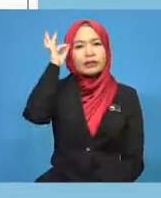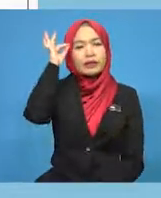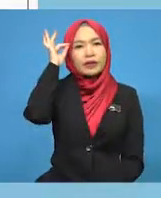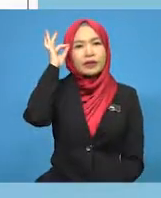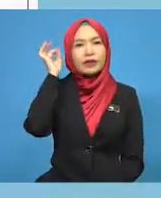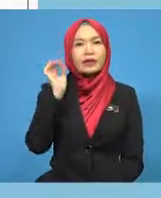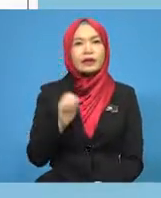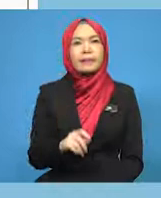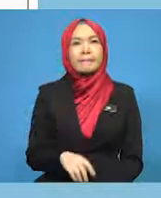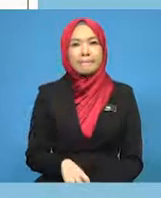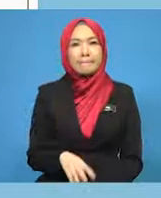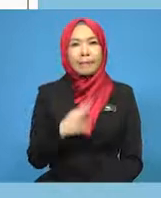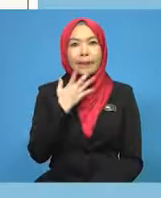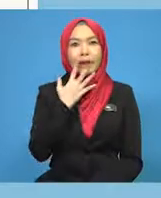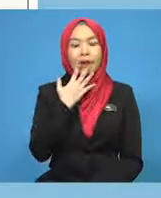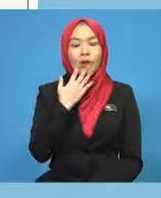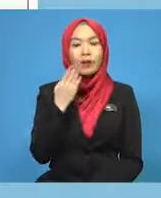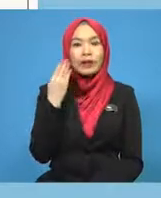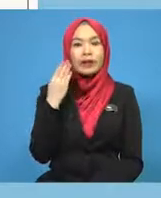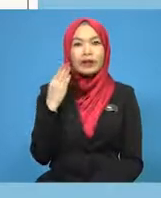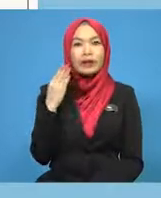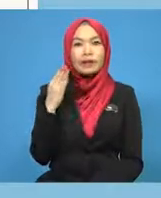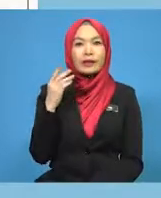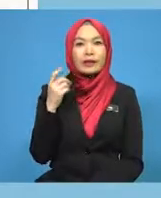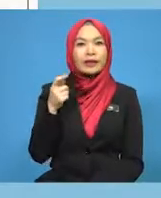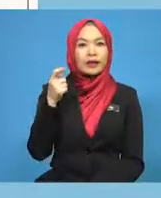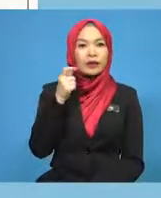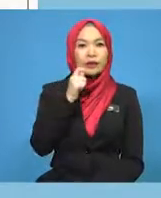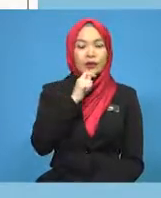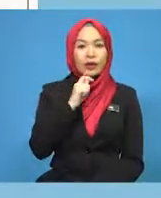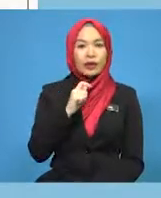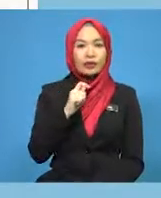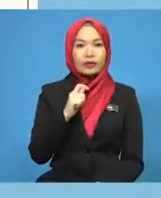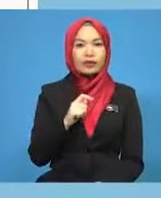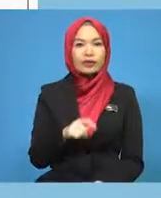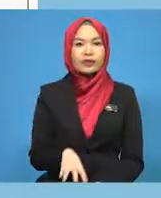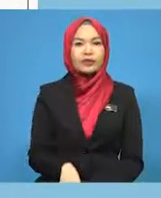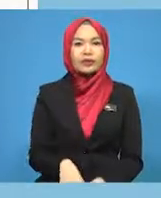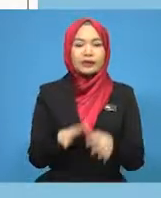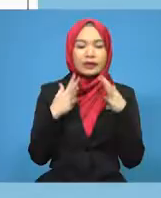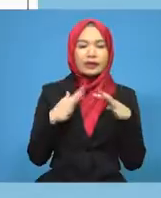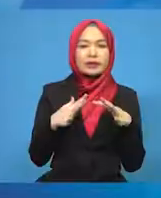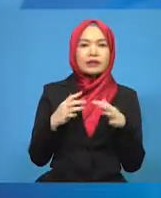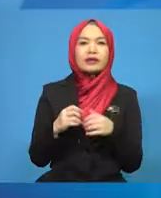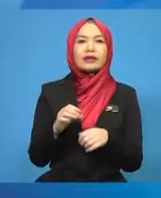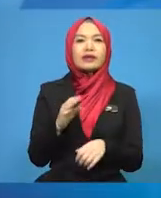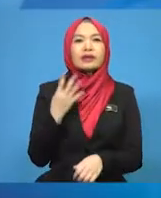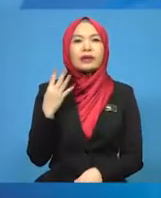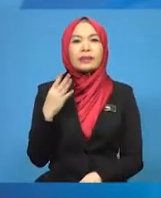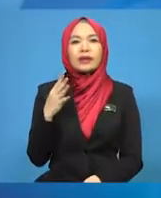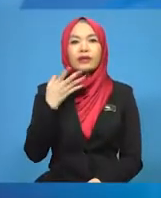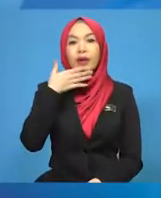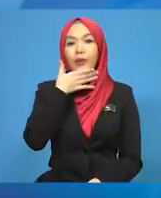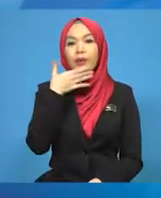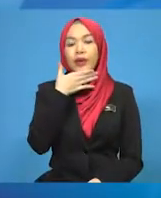muda dapat membantu menenangkan fikiran di samping meningkatkan konsentrasi kita. Okey,